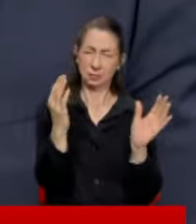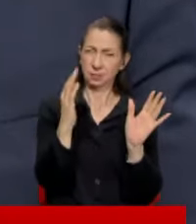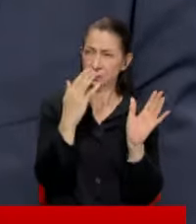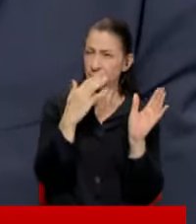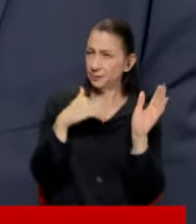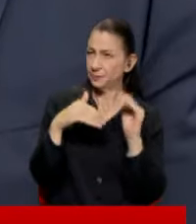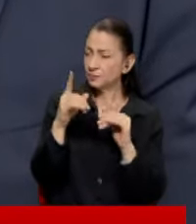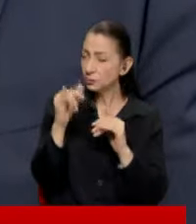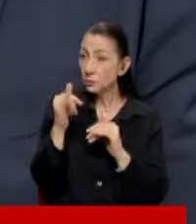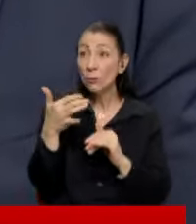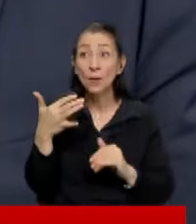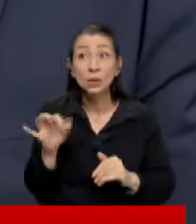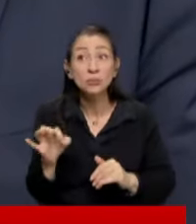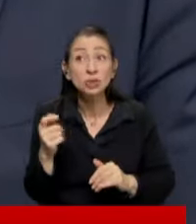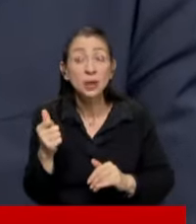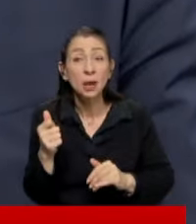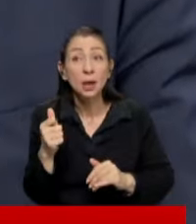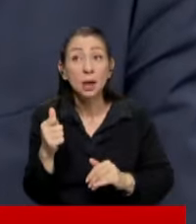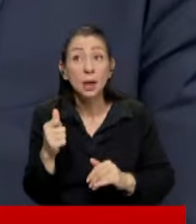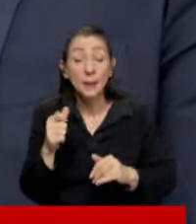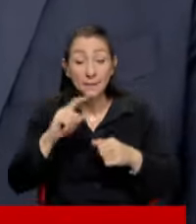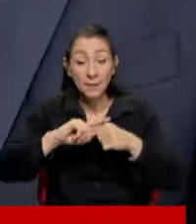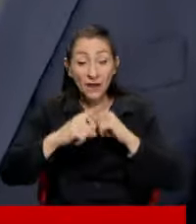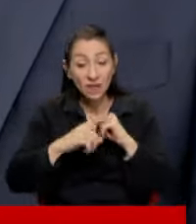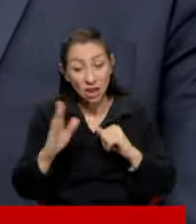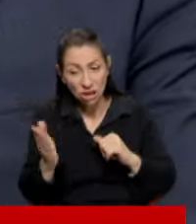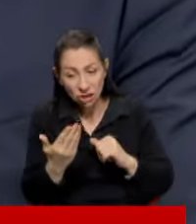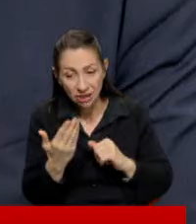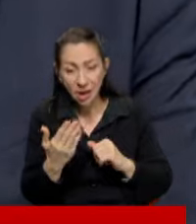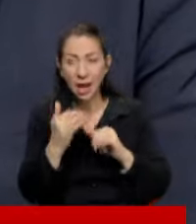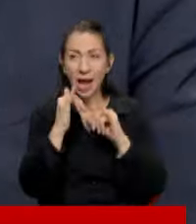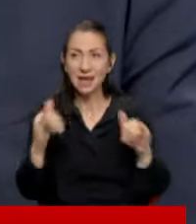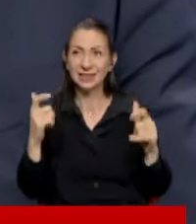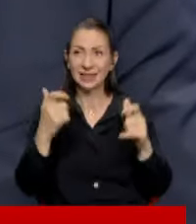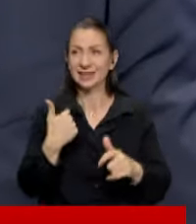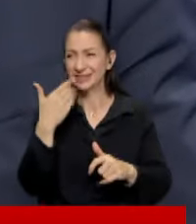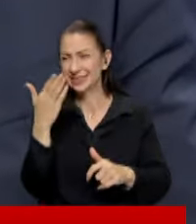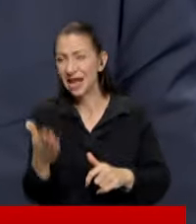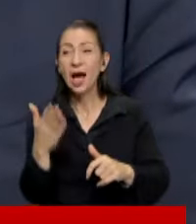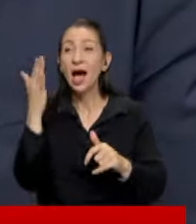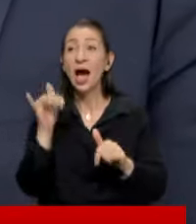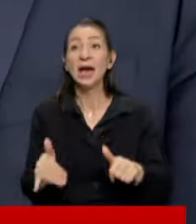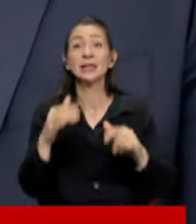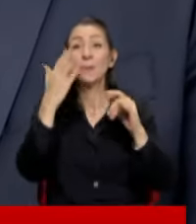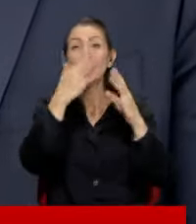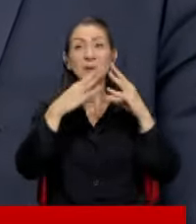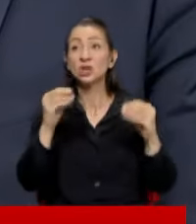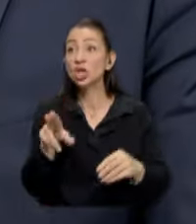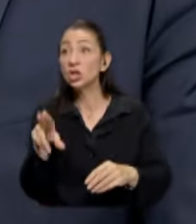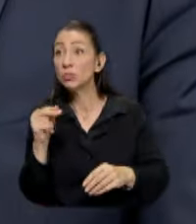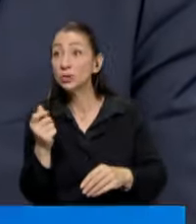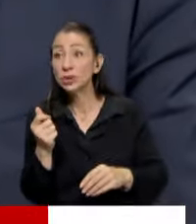gittim Baktım kilosu 60 lira bir hafta geçti aradan aynı yerde aynı patlıcan 70